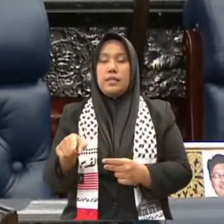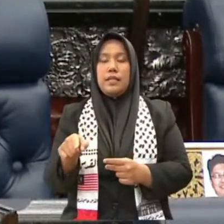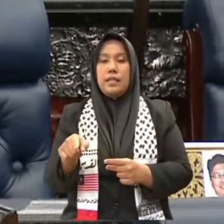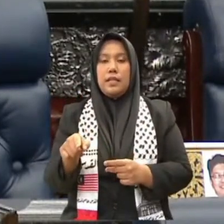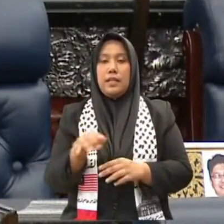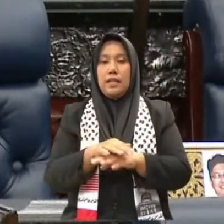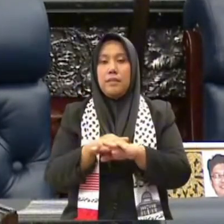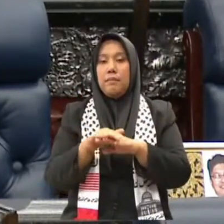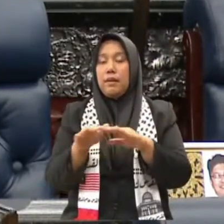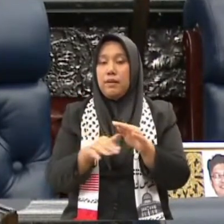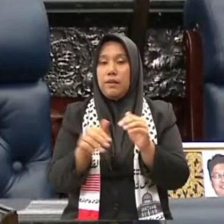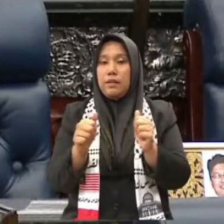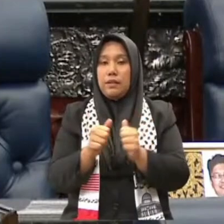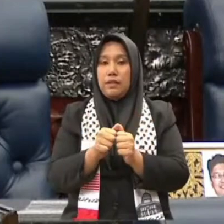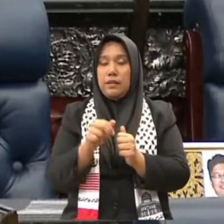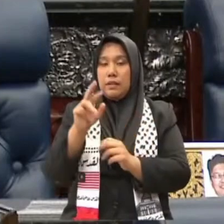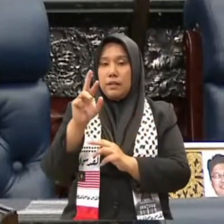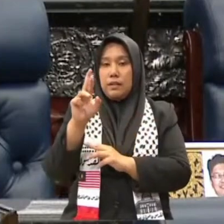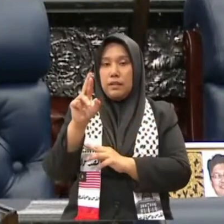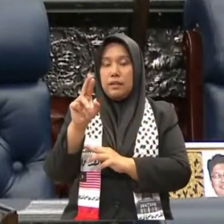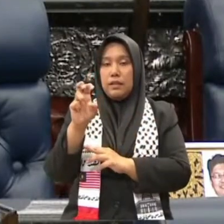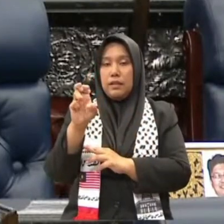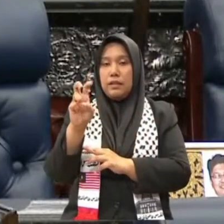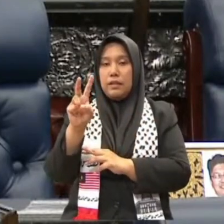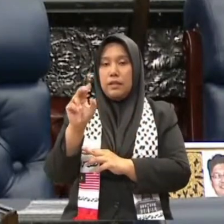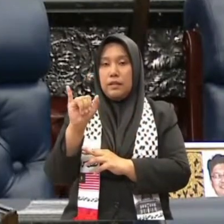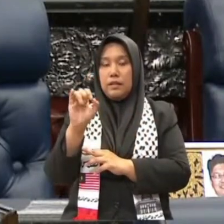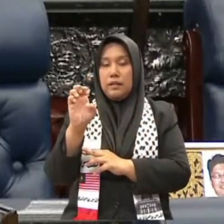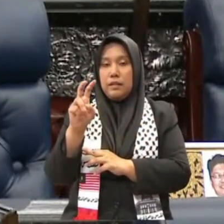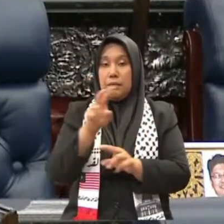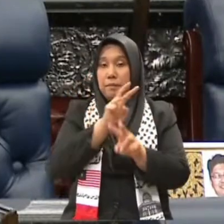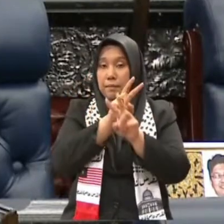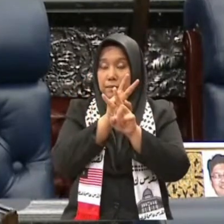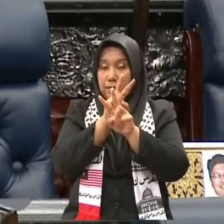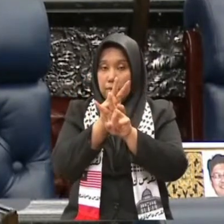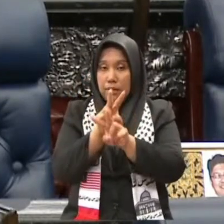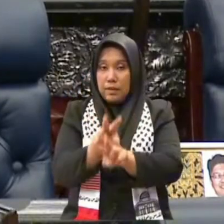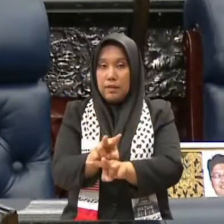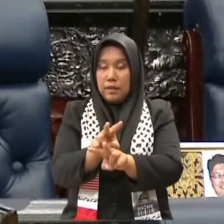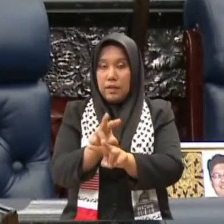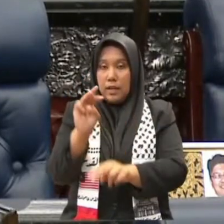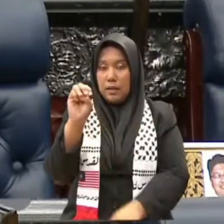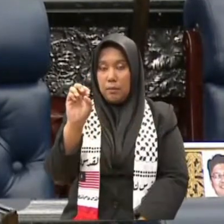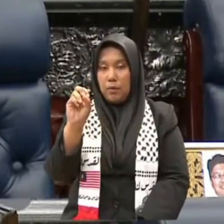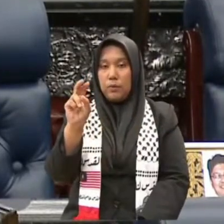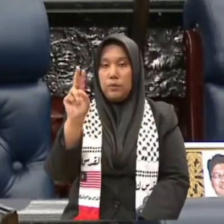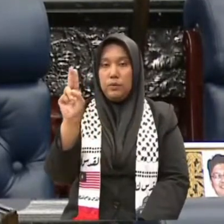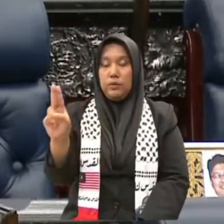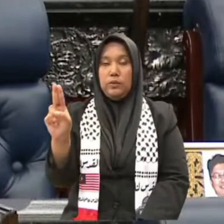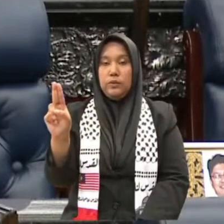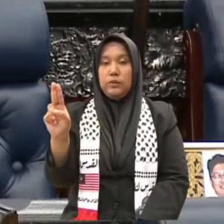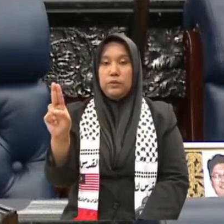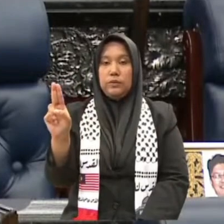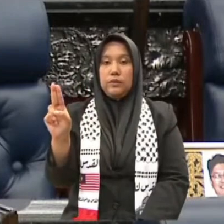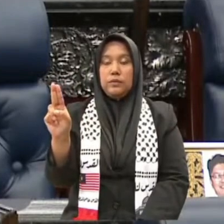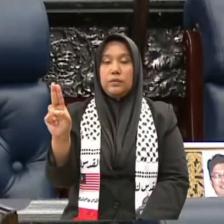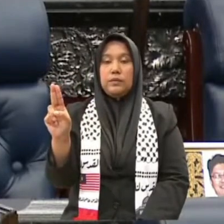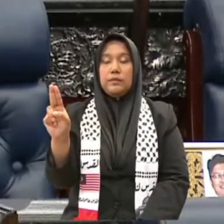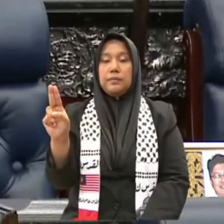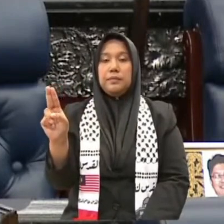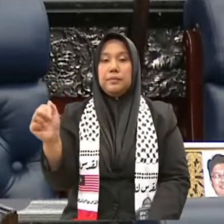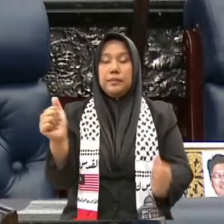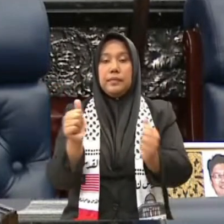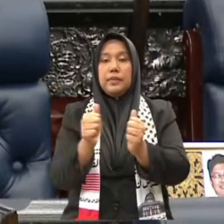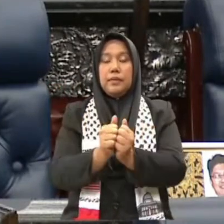izin review meeting on the implementation of the MOU between the Government of Malaysia and the Government of the Republic